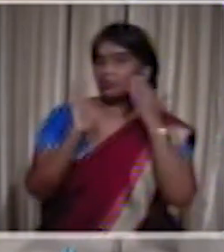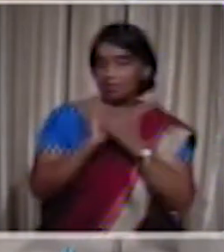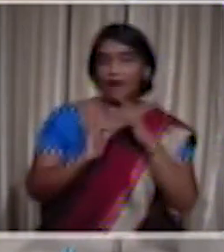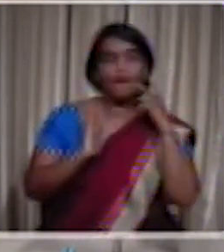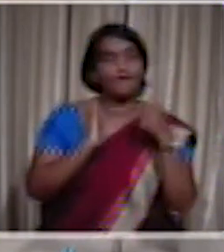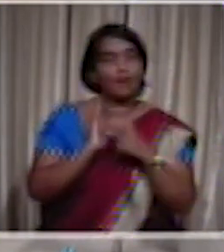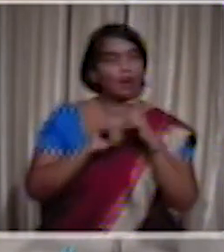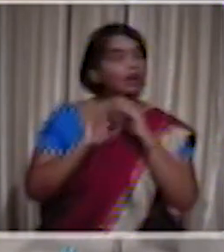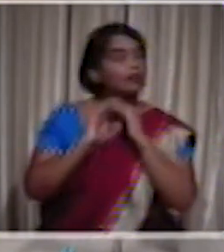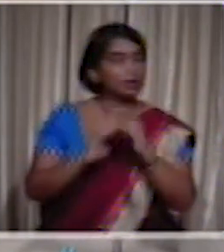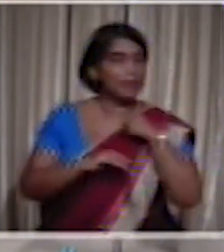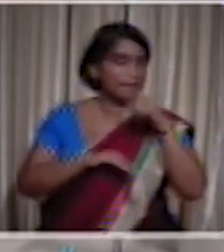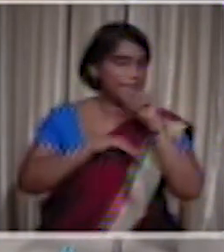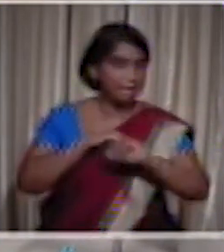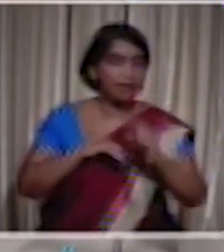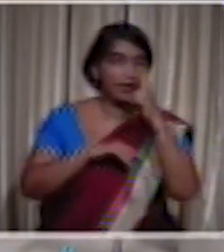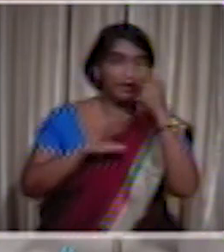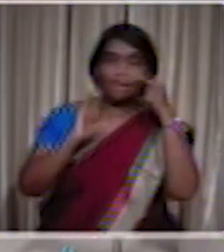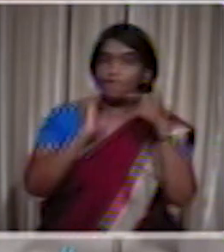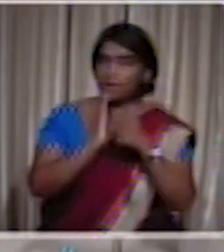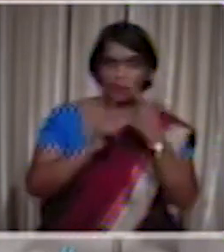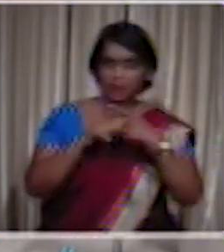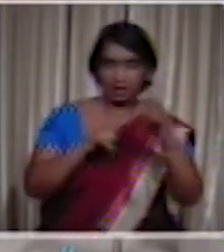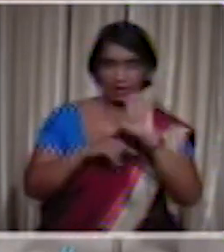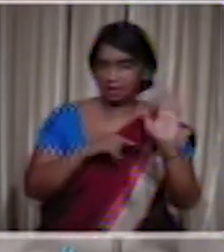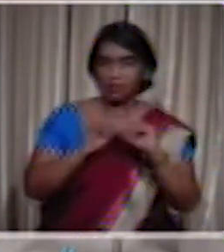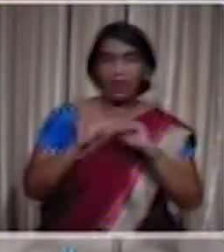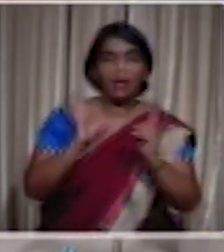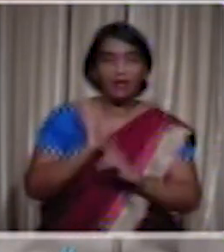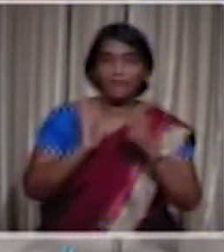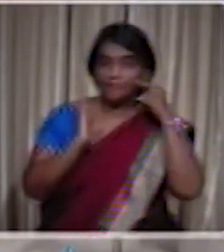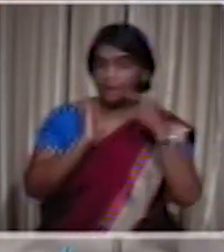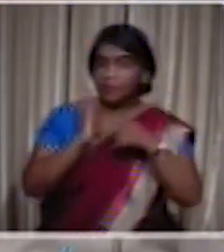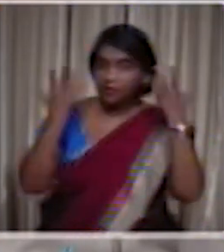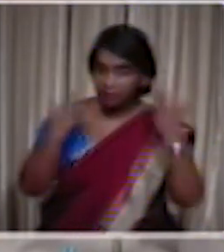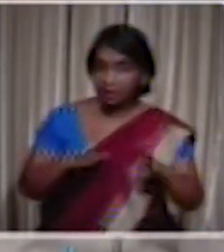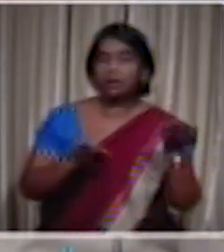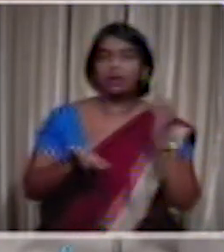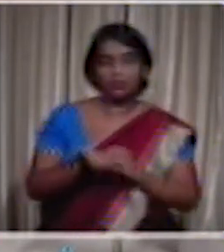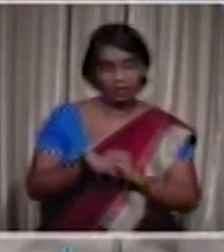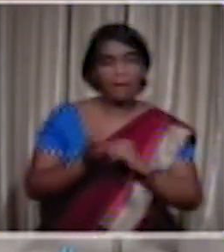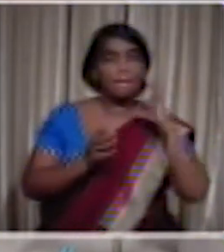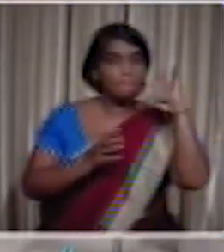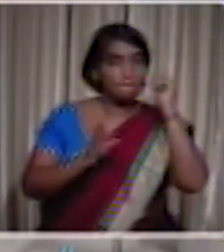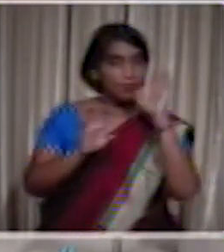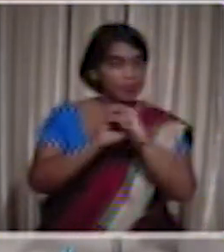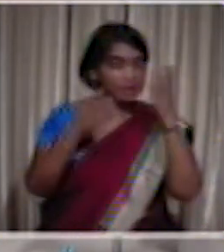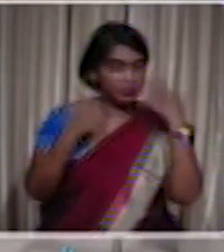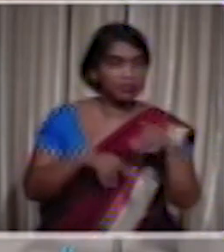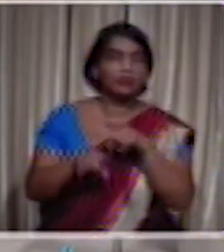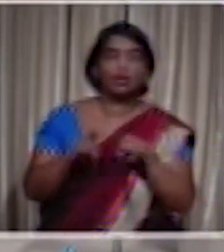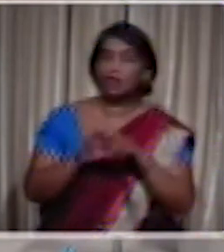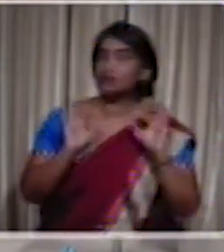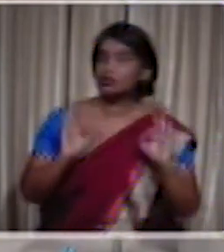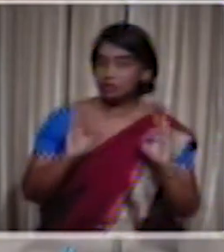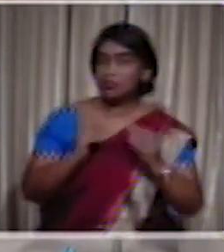විභාග දෙපාර්තමේන්තුව සැලසුම් කරන එක විභාගයක් නෙවෙයි උසස් පෙළ විභාගයේ අවසන් වෙනකොට ප්‍රතිඵල නිකුත් කළා අවසන් වෙනකොටම සූදානම්